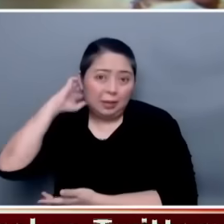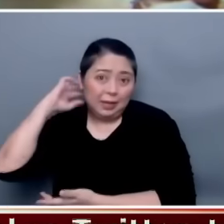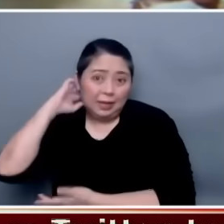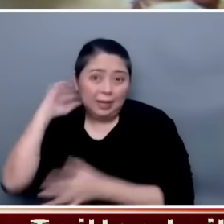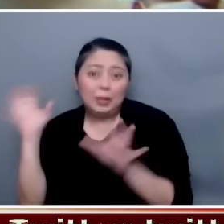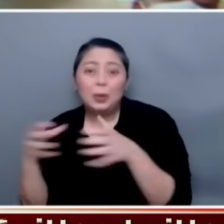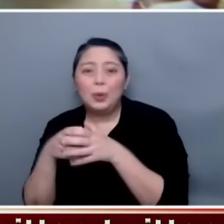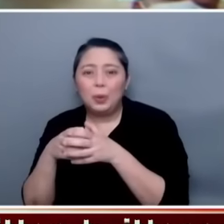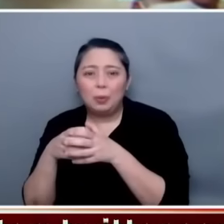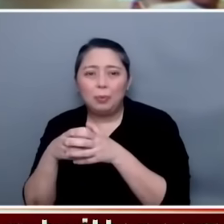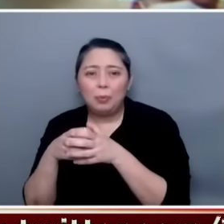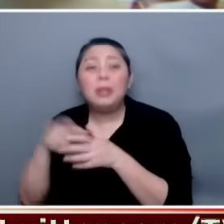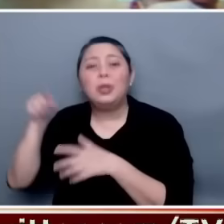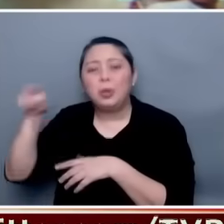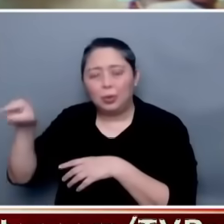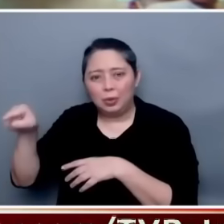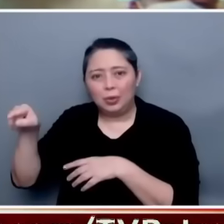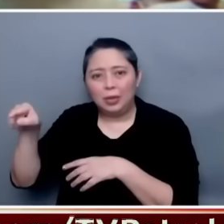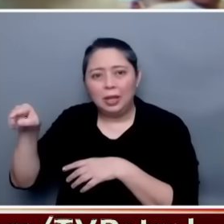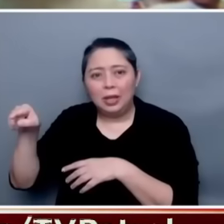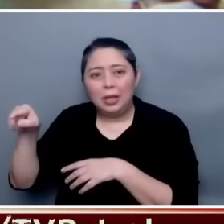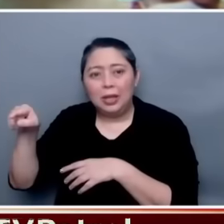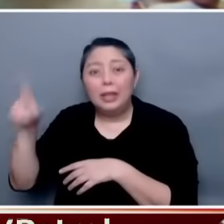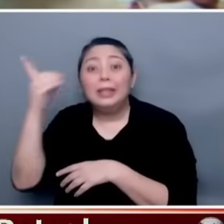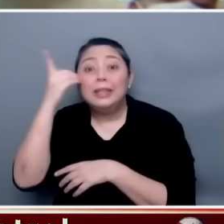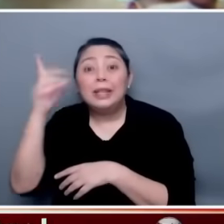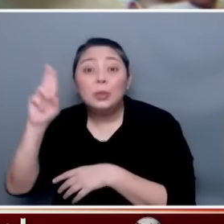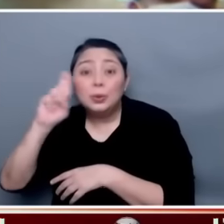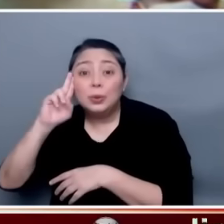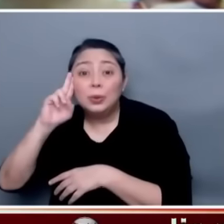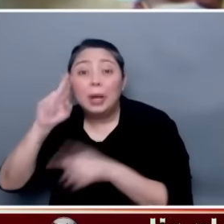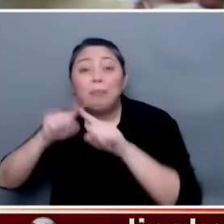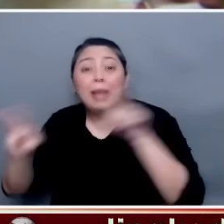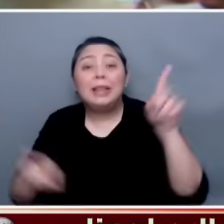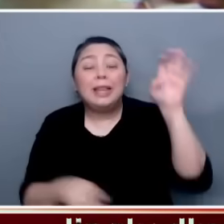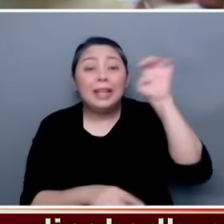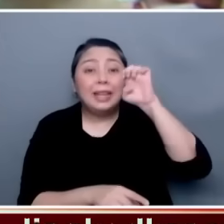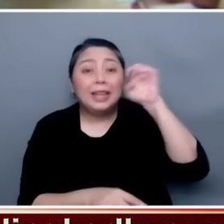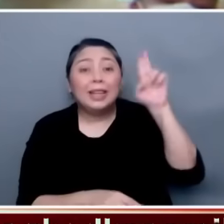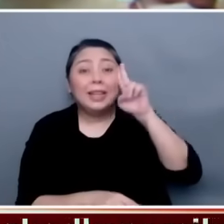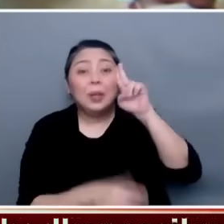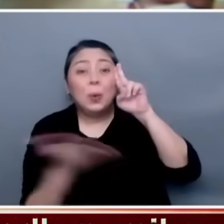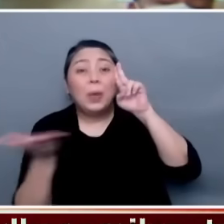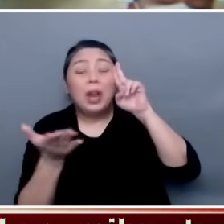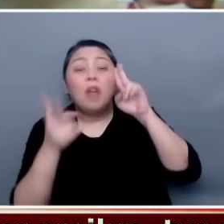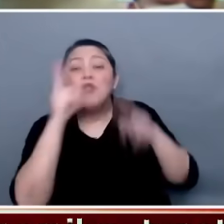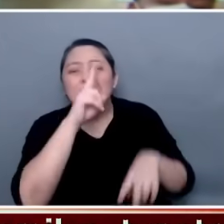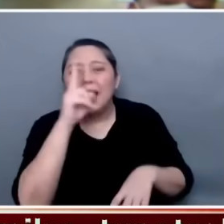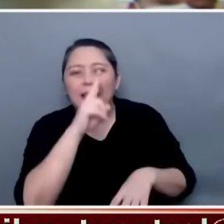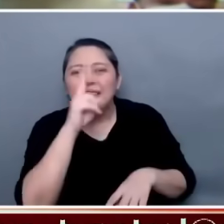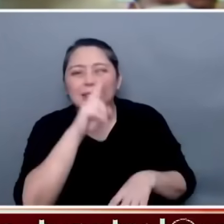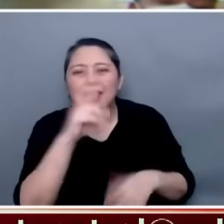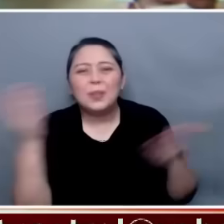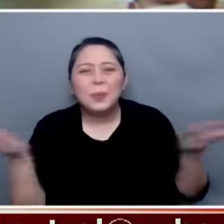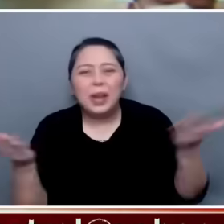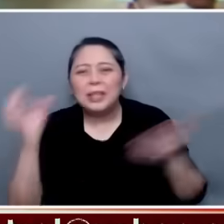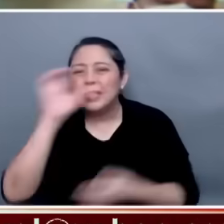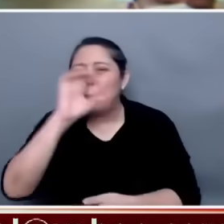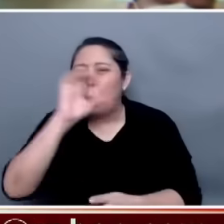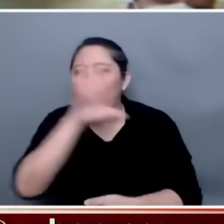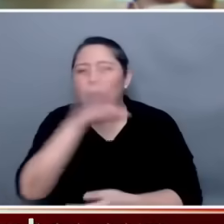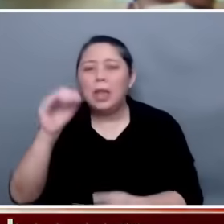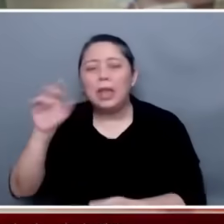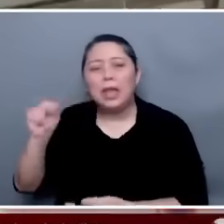kun yung relatives niya. Itong si Efren Uy, Your Honor, kung hindi ako nagkakamali, Visayas-based, Cebu-based to, and NCR.